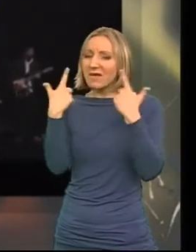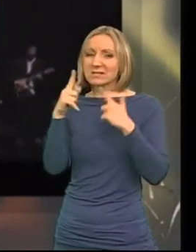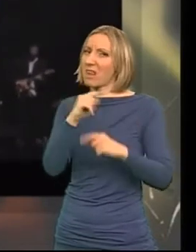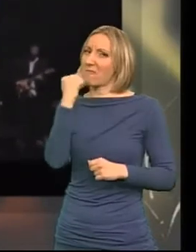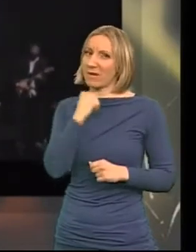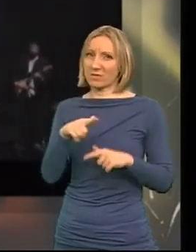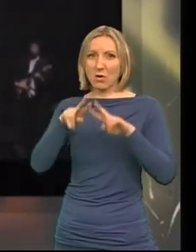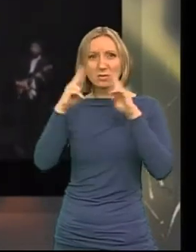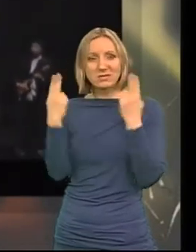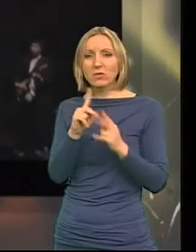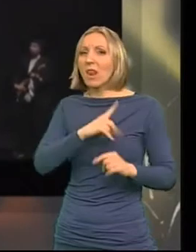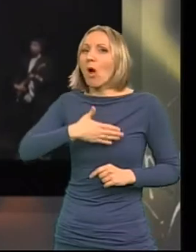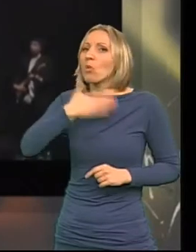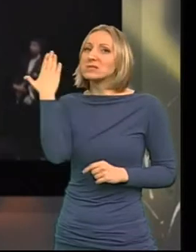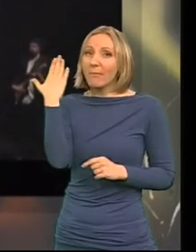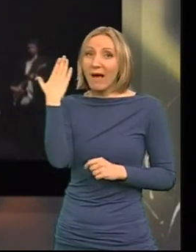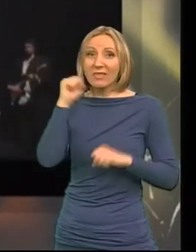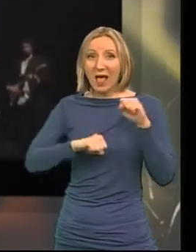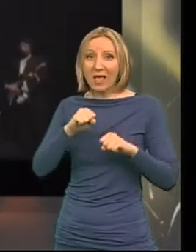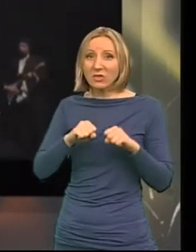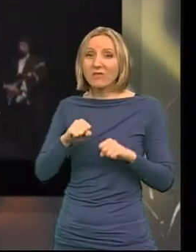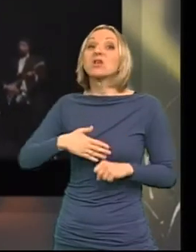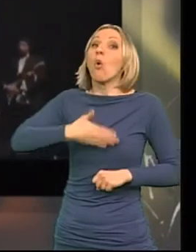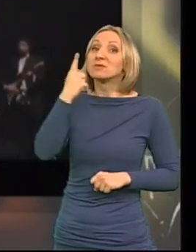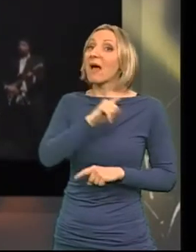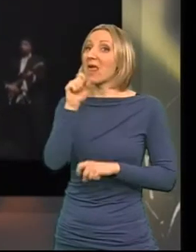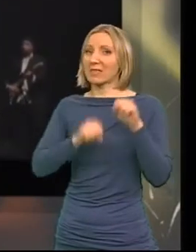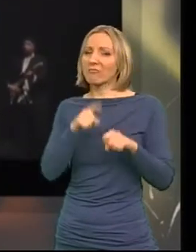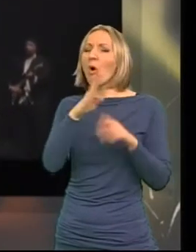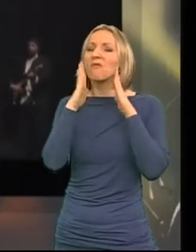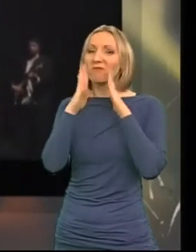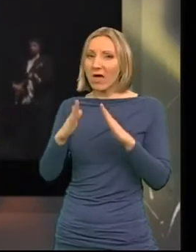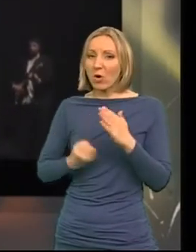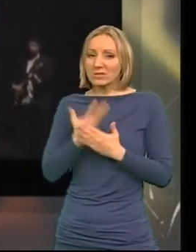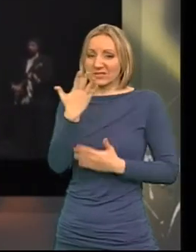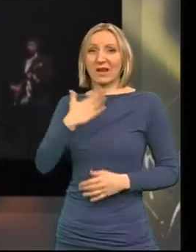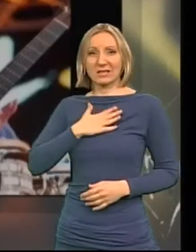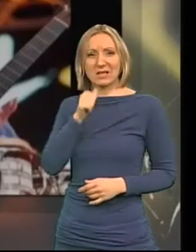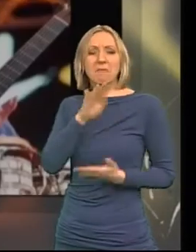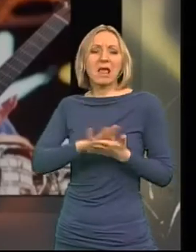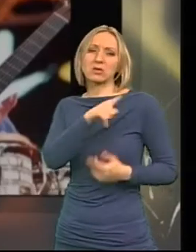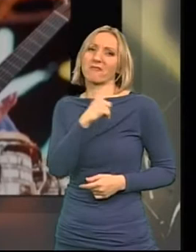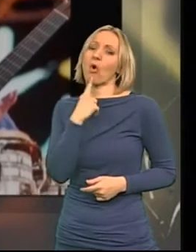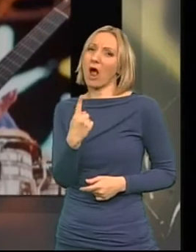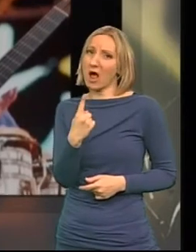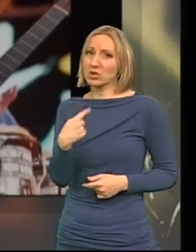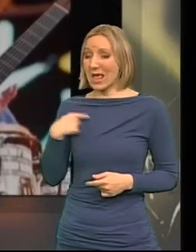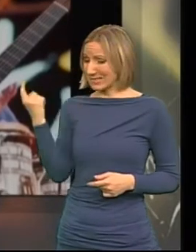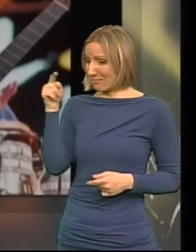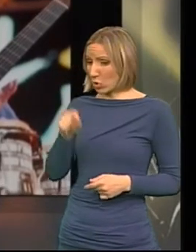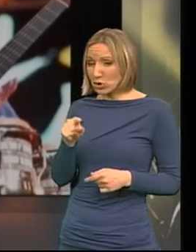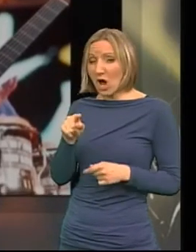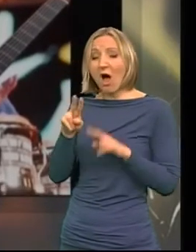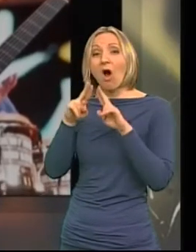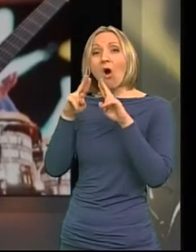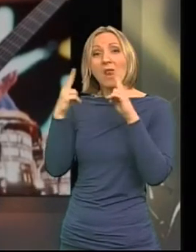svetu, neuspeha talentovanih i uspeha netalentovanih, on veruje u ostvarenje sebe i jednostavno kaže: došao sam na svet da bih